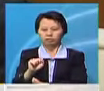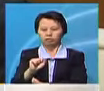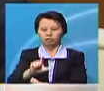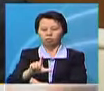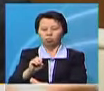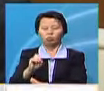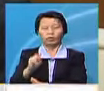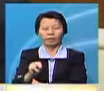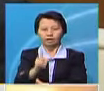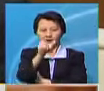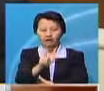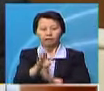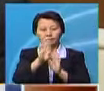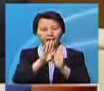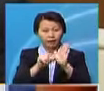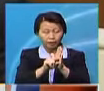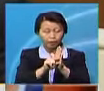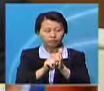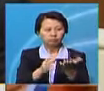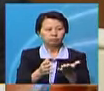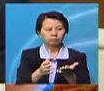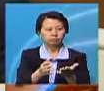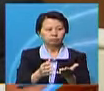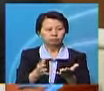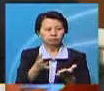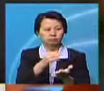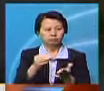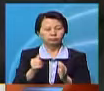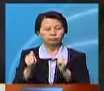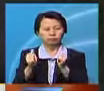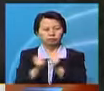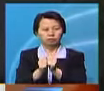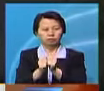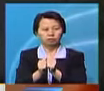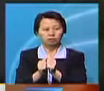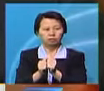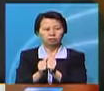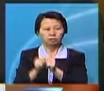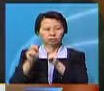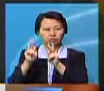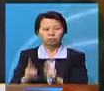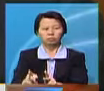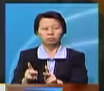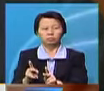terutama dengan pihak